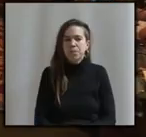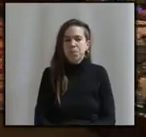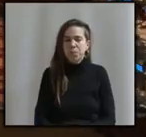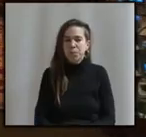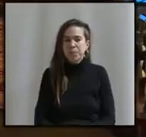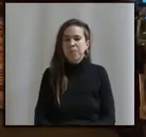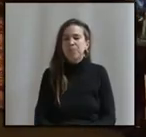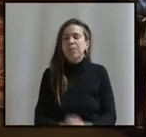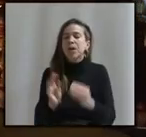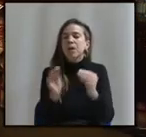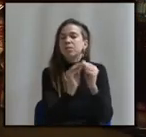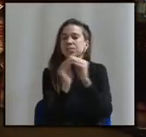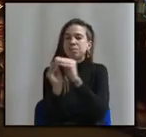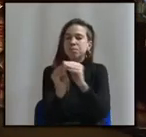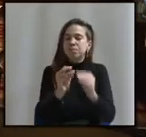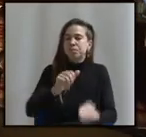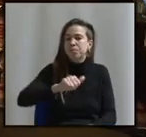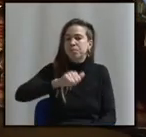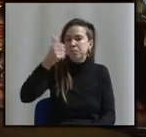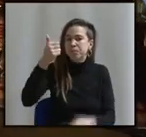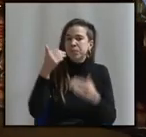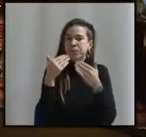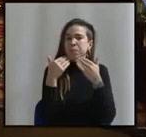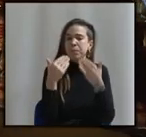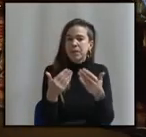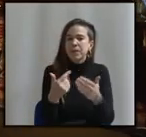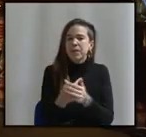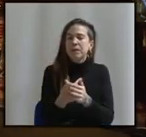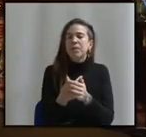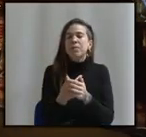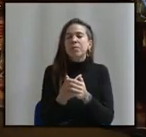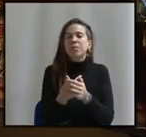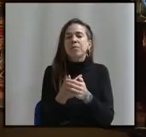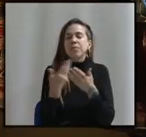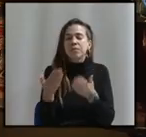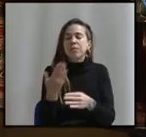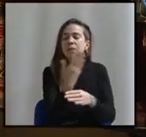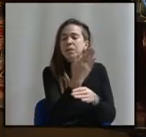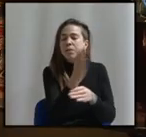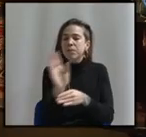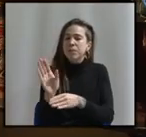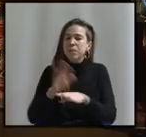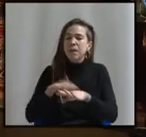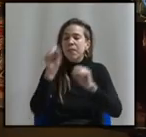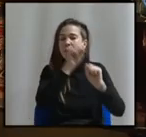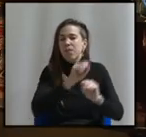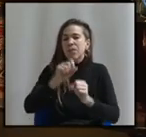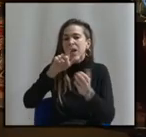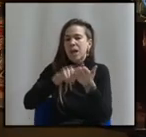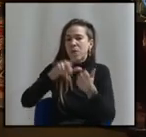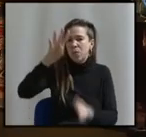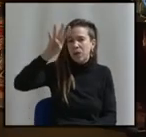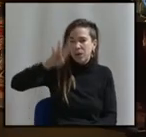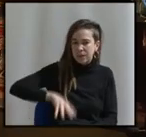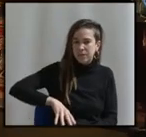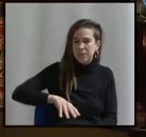Doncs queda aprovada per unanimitat. Moltes gràcies i passem a la següent, que és la presentada per la CUP en defensa de la llengua catalana. Retolació en